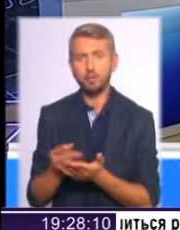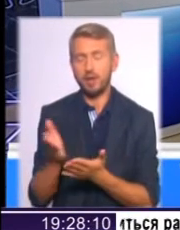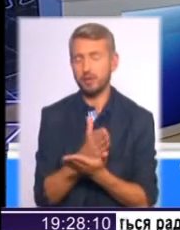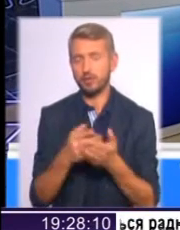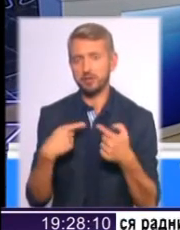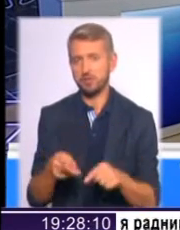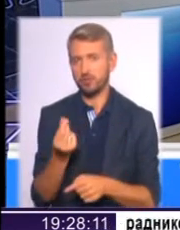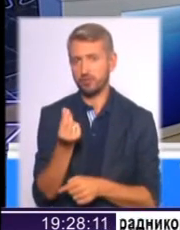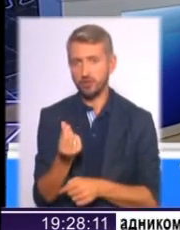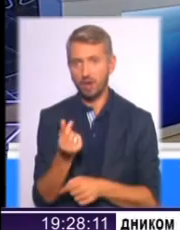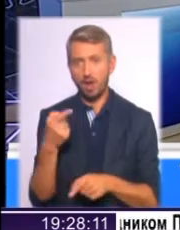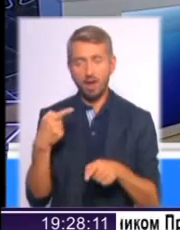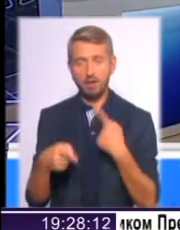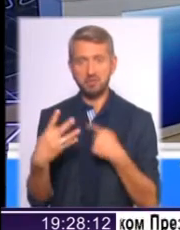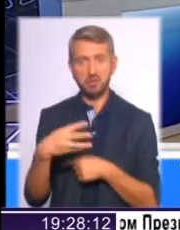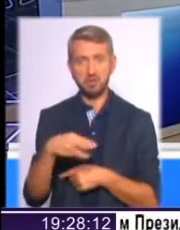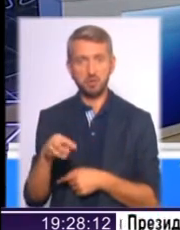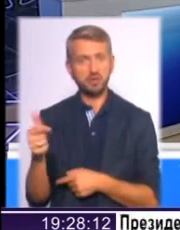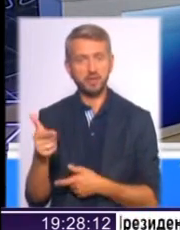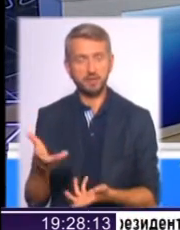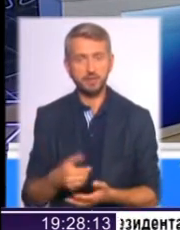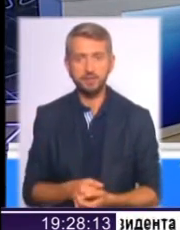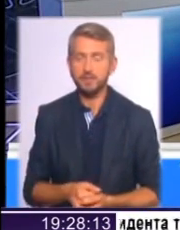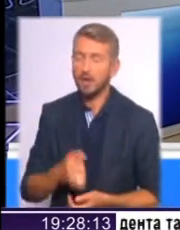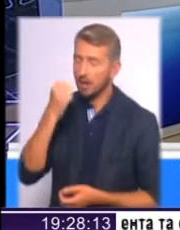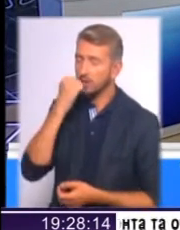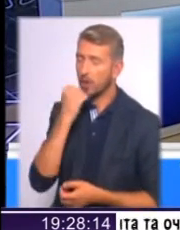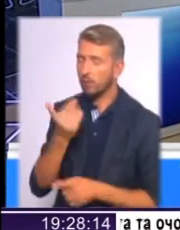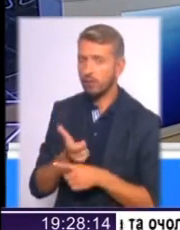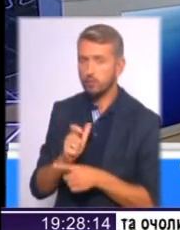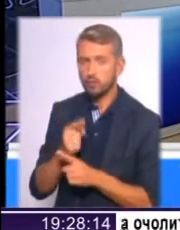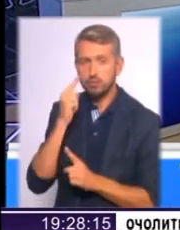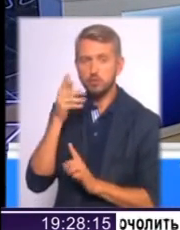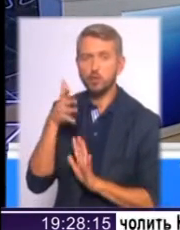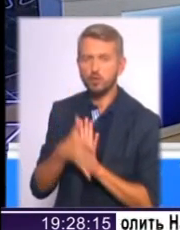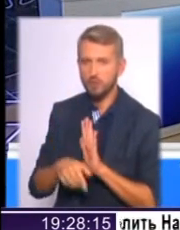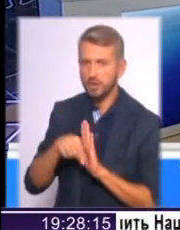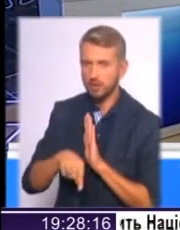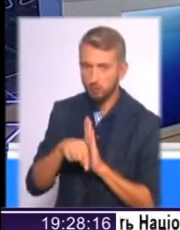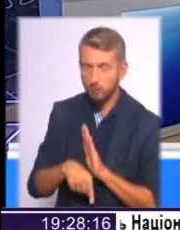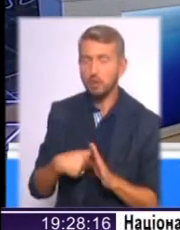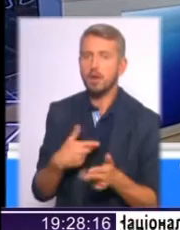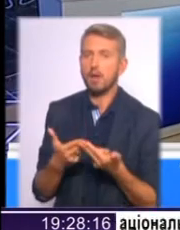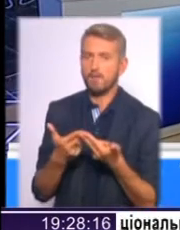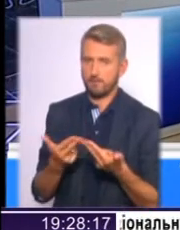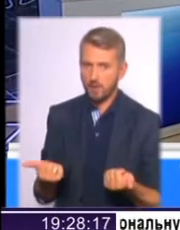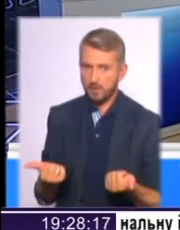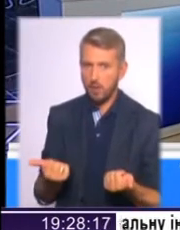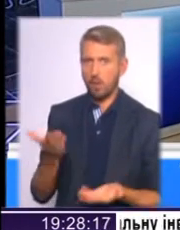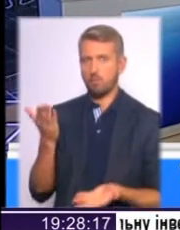ціни, і там набігає 40 мільйонів гривень. Шановні, дякуємо вам дуже, ми суть зрозуміли. Я, ви знаєте, я визнаю,